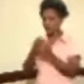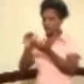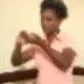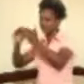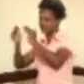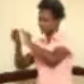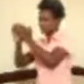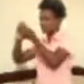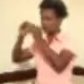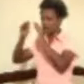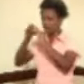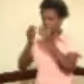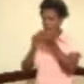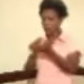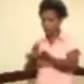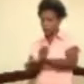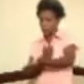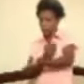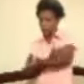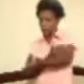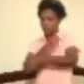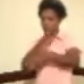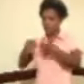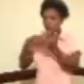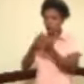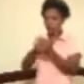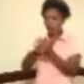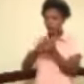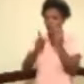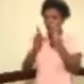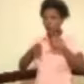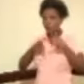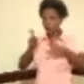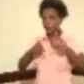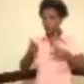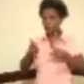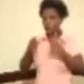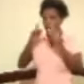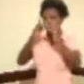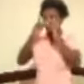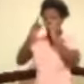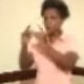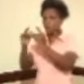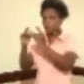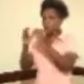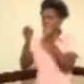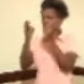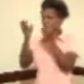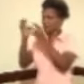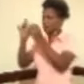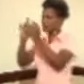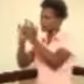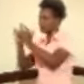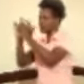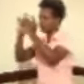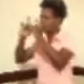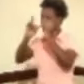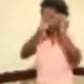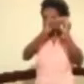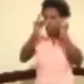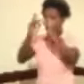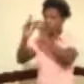bidonvillisation avancée parce que nous avons regardé ça qui a passé dans la zone nord Port-au-Prince. Côté Kanyo établi de manière anarchique et gagné